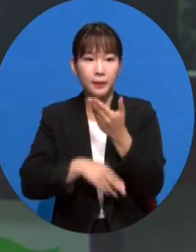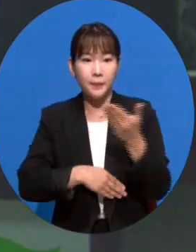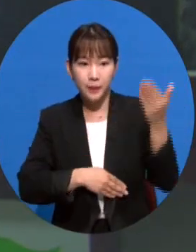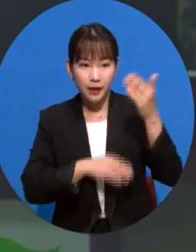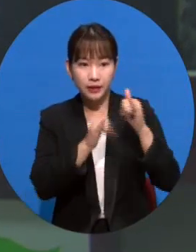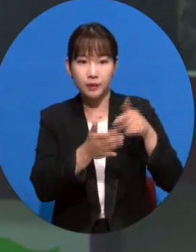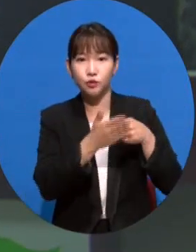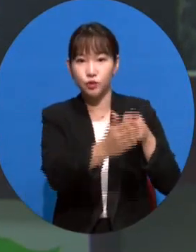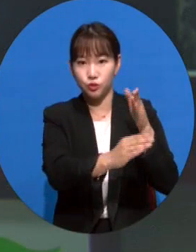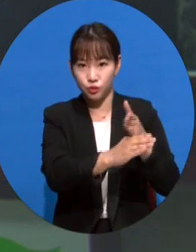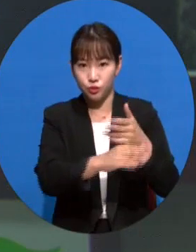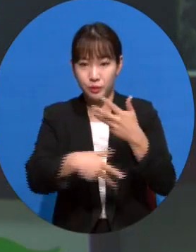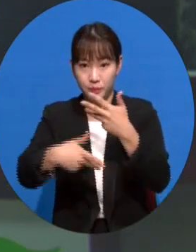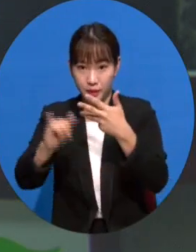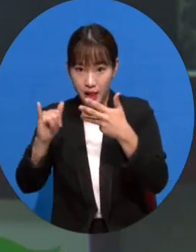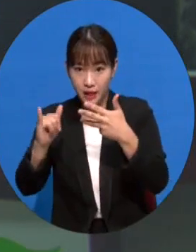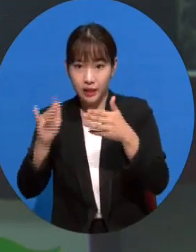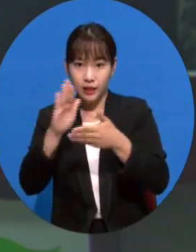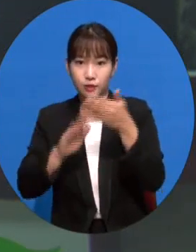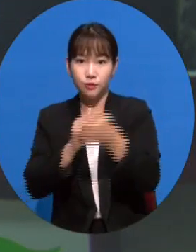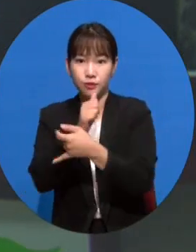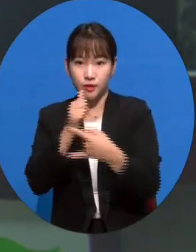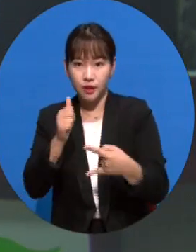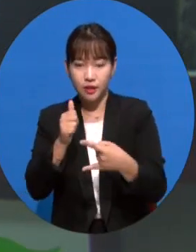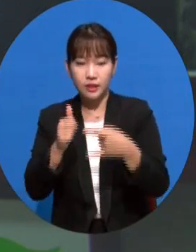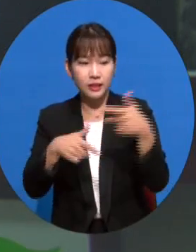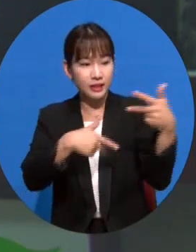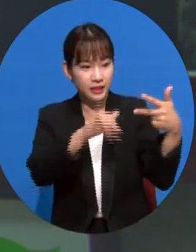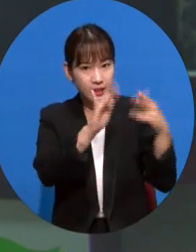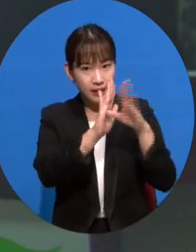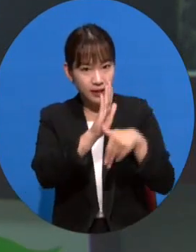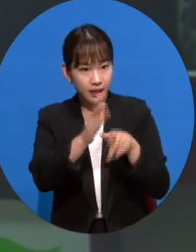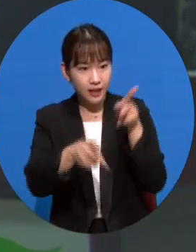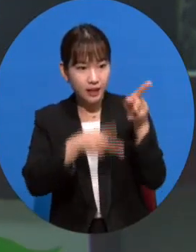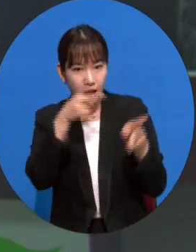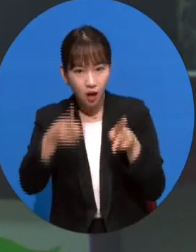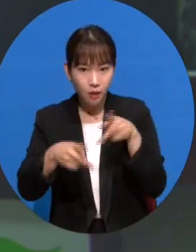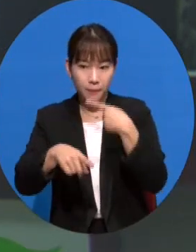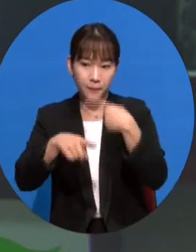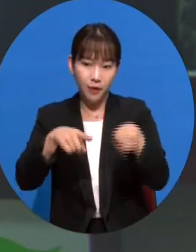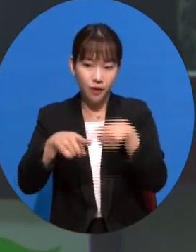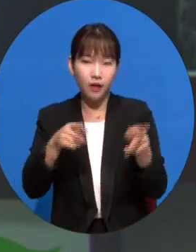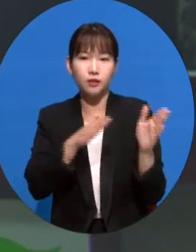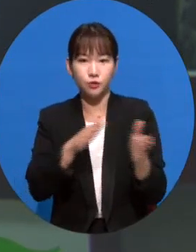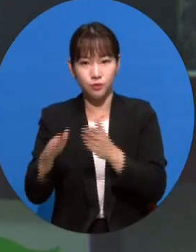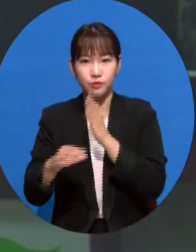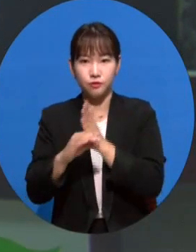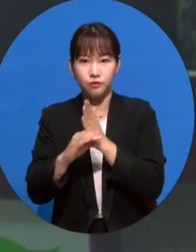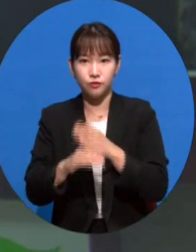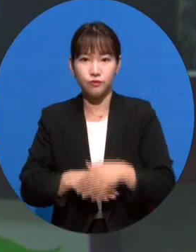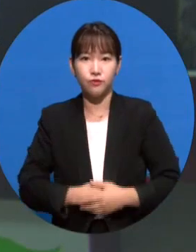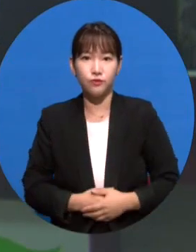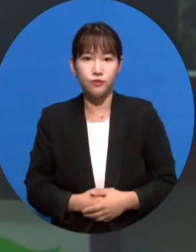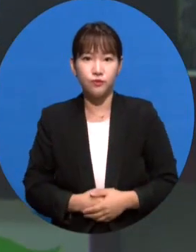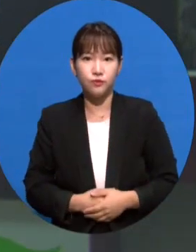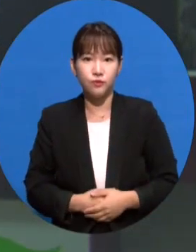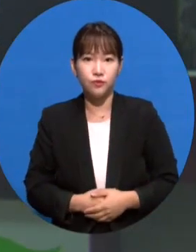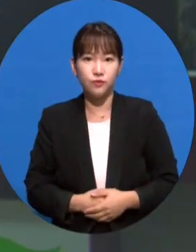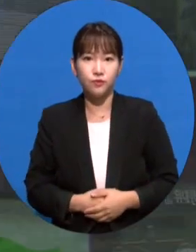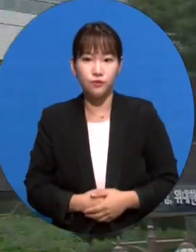추진하고 있고 민선 8기 인수위원회는 민선 7기 사업들을 도마 위에 올릴 채비를 하고 있습니다. 양현승